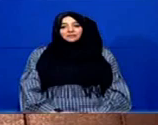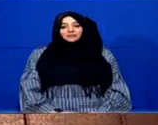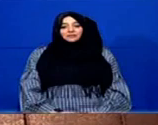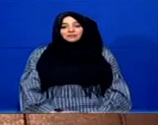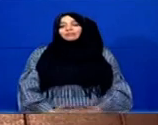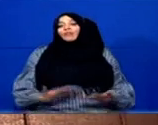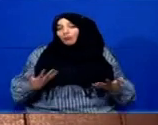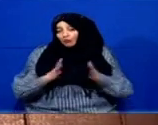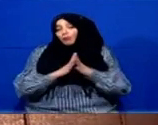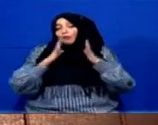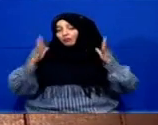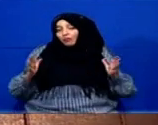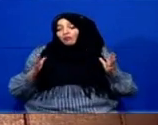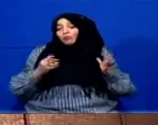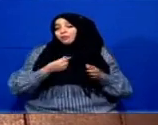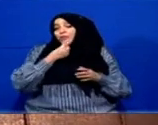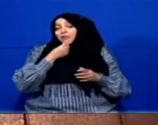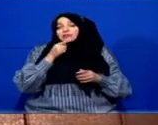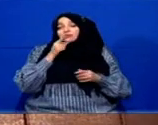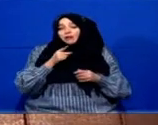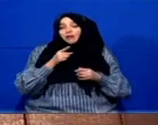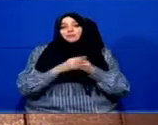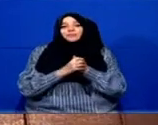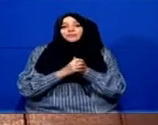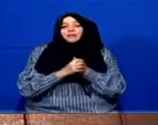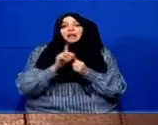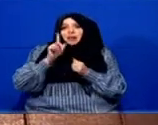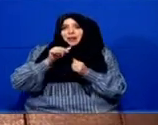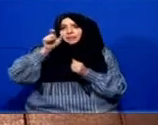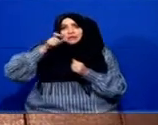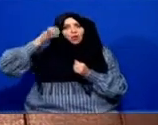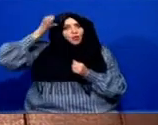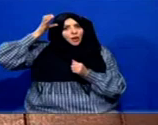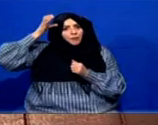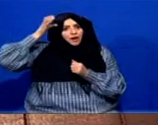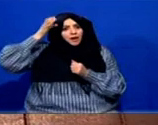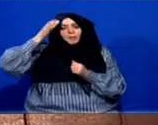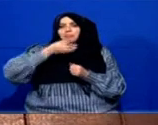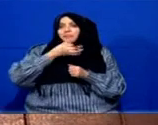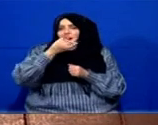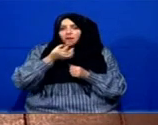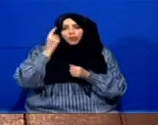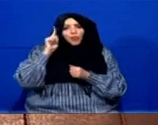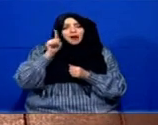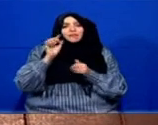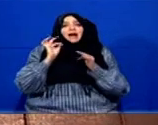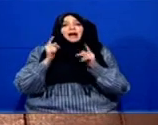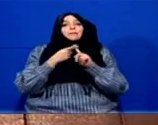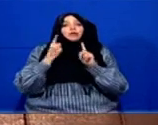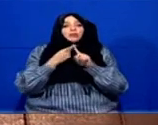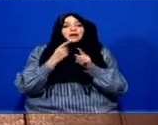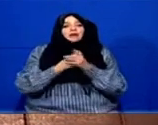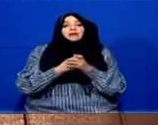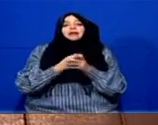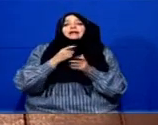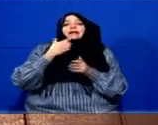فوائدها عظيمه جدا ومن العلماء الذين تحدثوا عنها العز بن